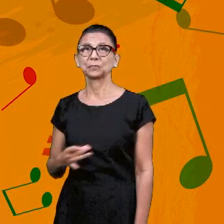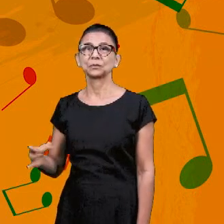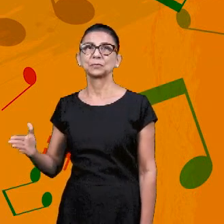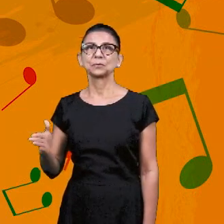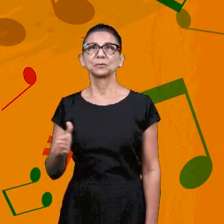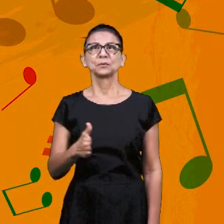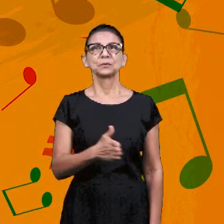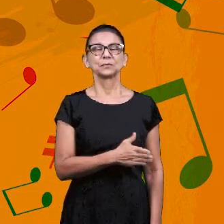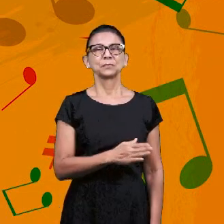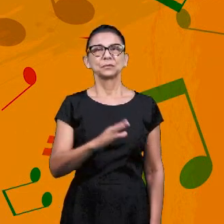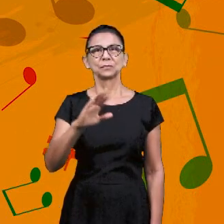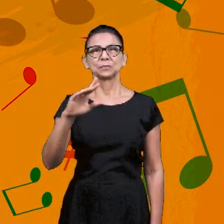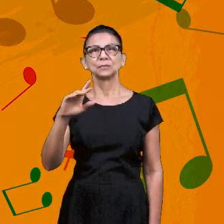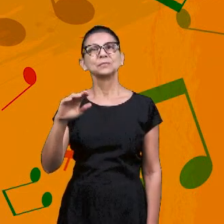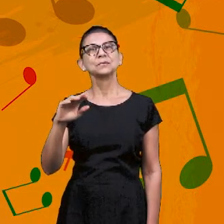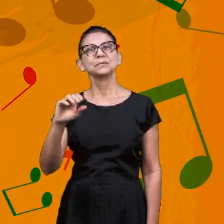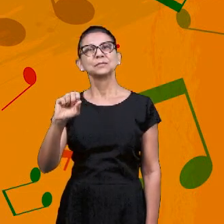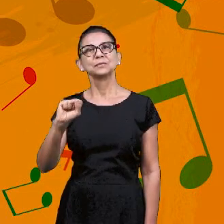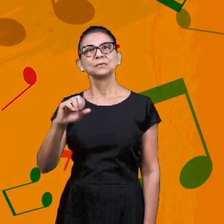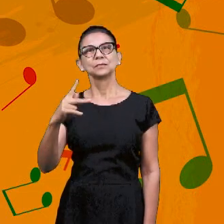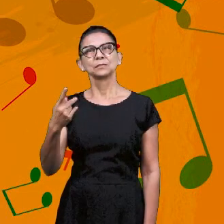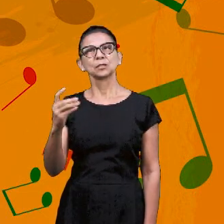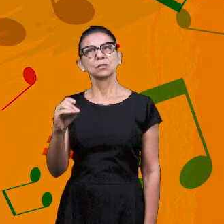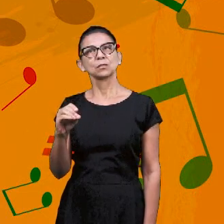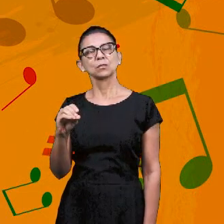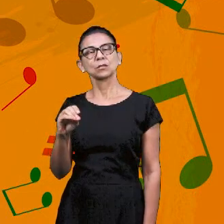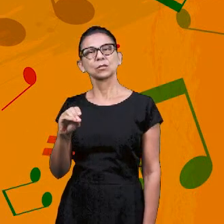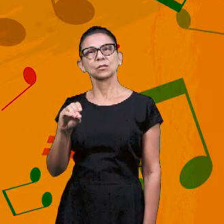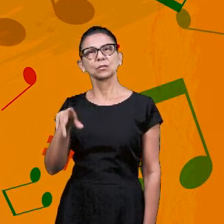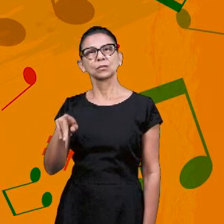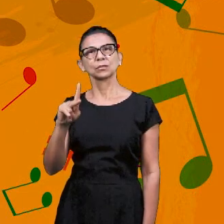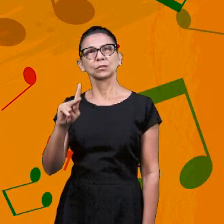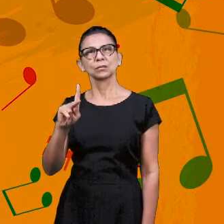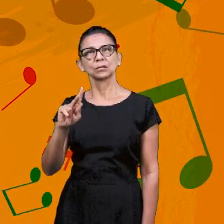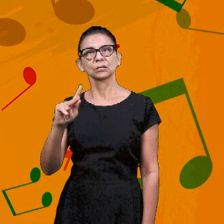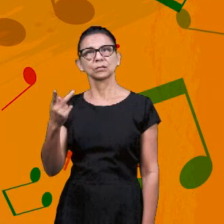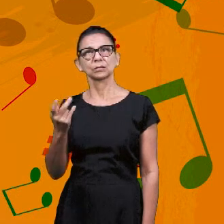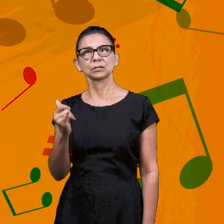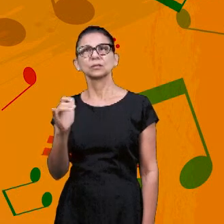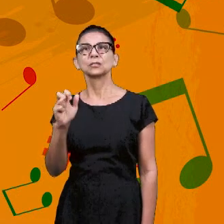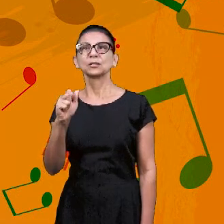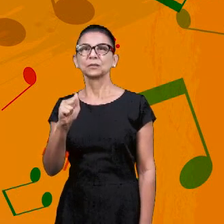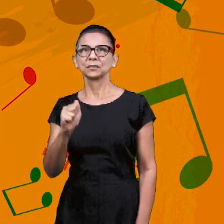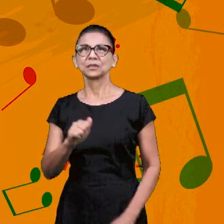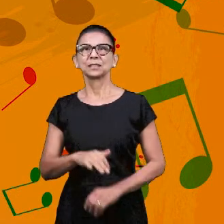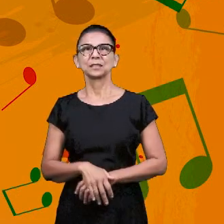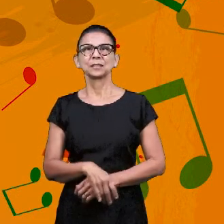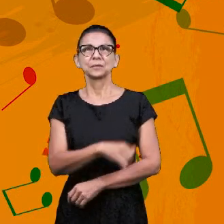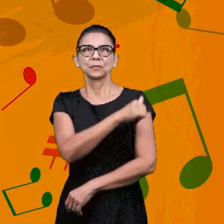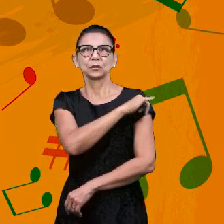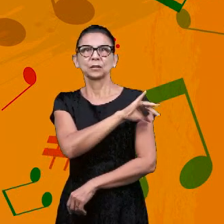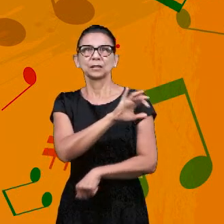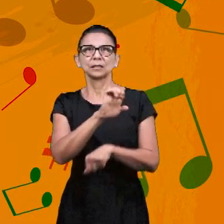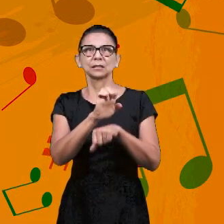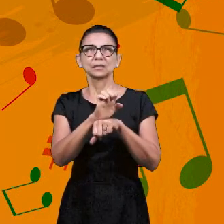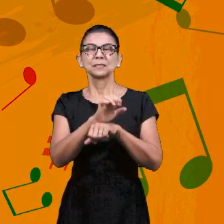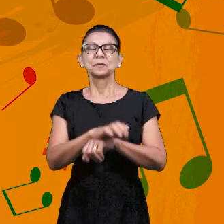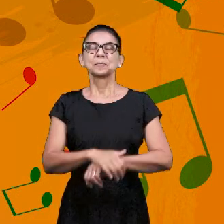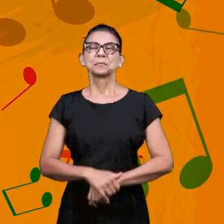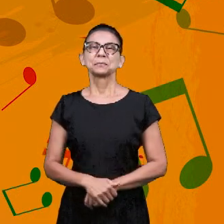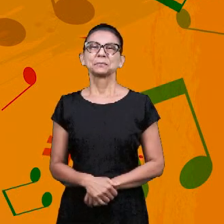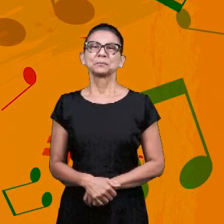Sofia Gonçalves tem 5 anos. Sofia Gonçalves, a 5 ans, de l'église de Leme, Rio de Janeiro.